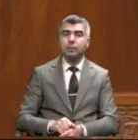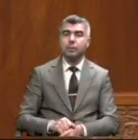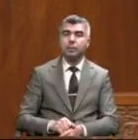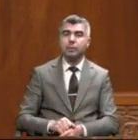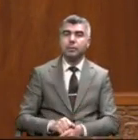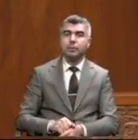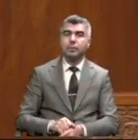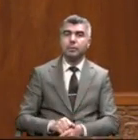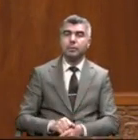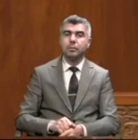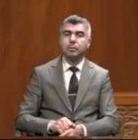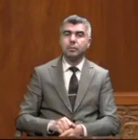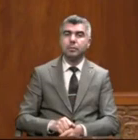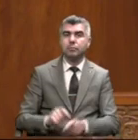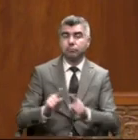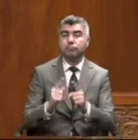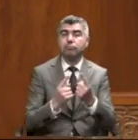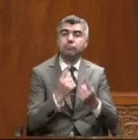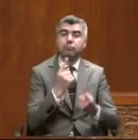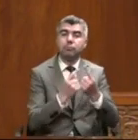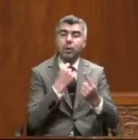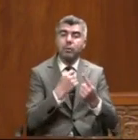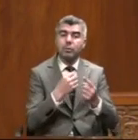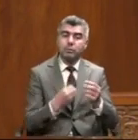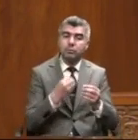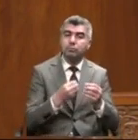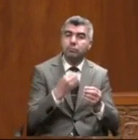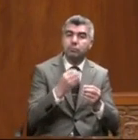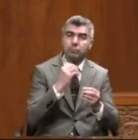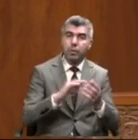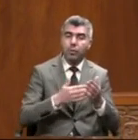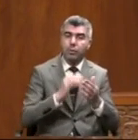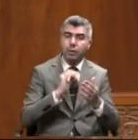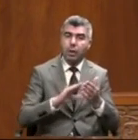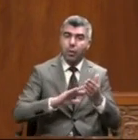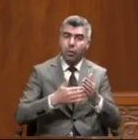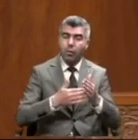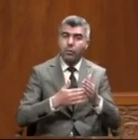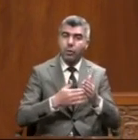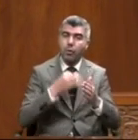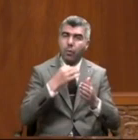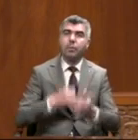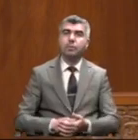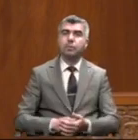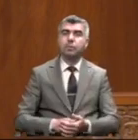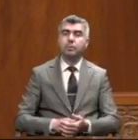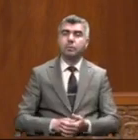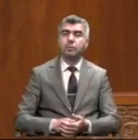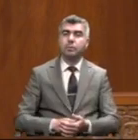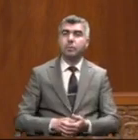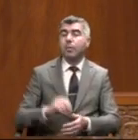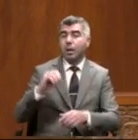تعتقد بانه يمكن تجاوز التداعيات بشكل كلي وكبير ومن ما شك فيه